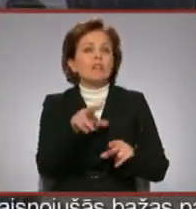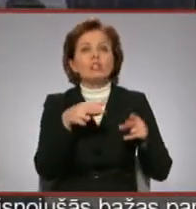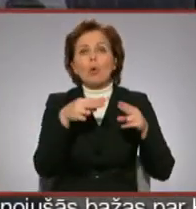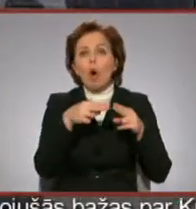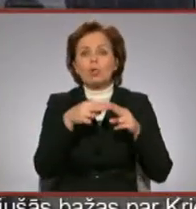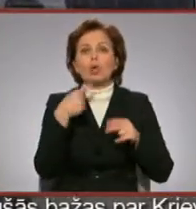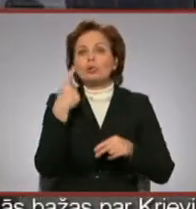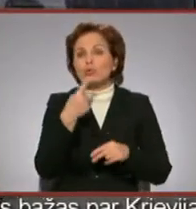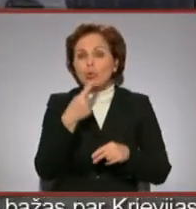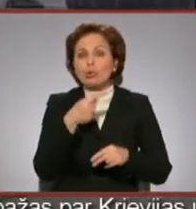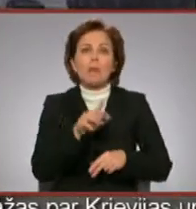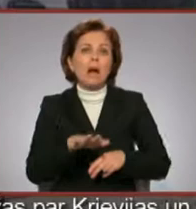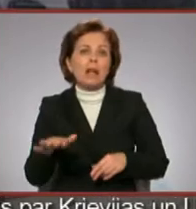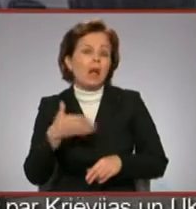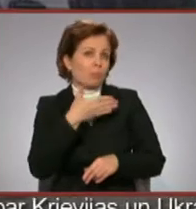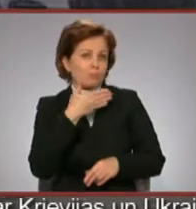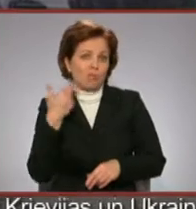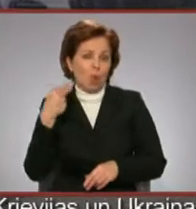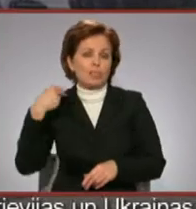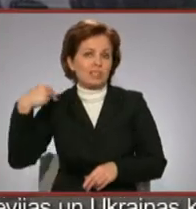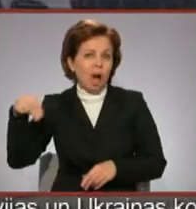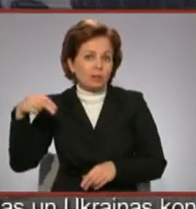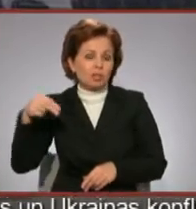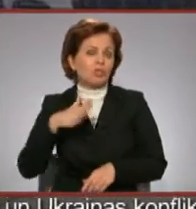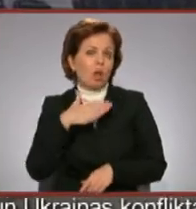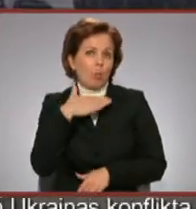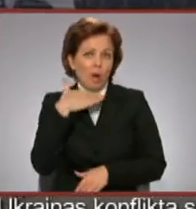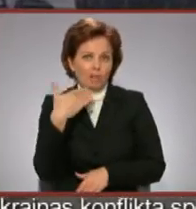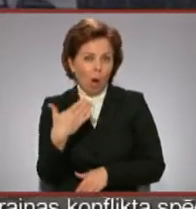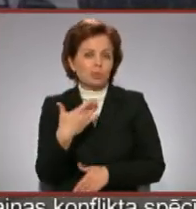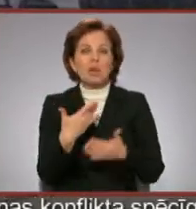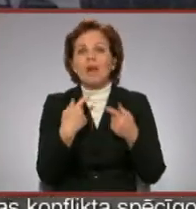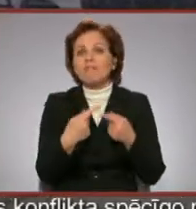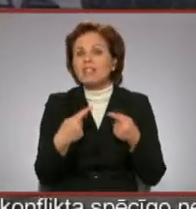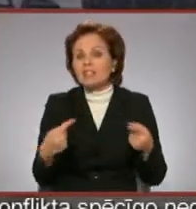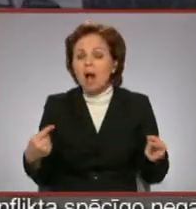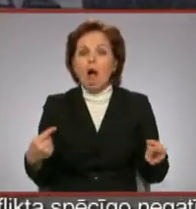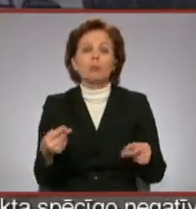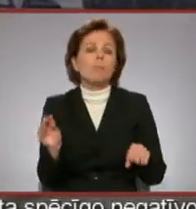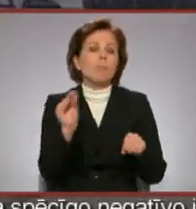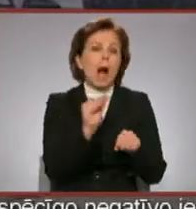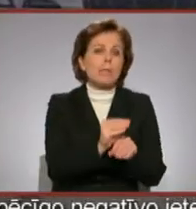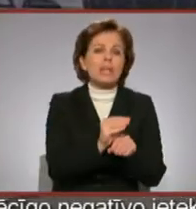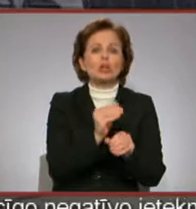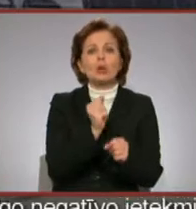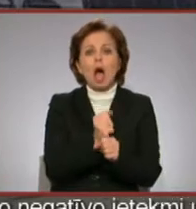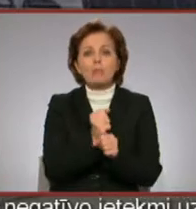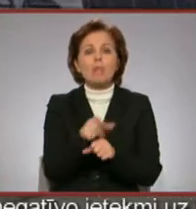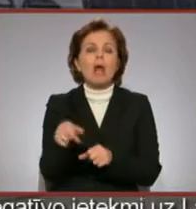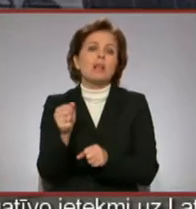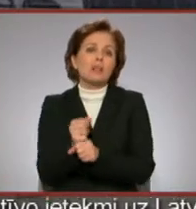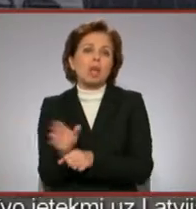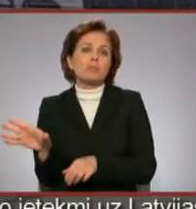bērnu. Mums nav ne starbrīža, nav nekā. Un ļoti daudz ir visādu tādu papildus darbiņi, darbs ar